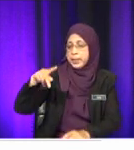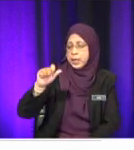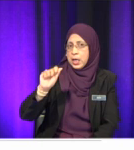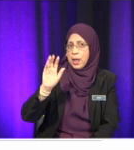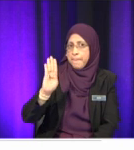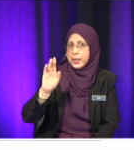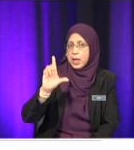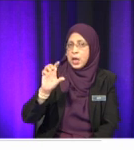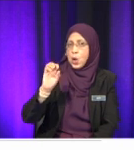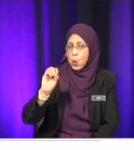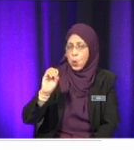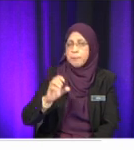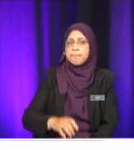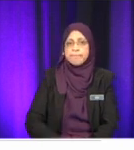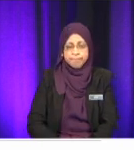aliran